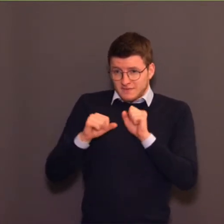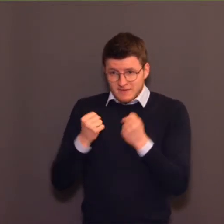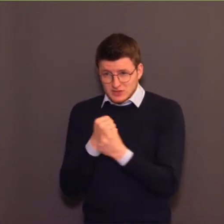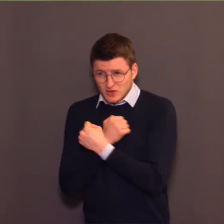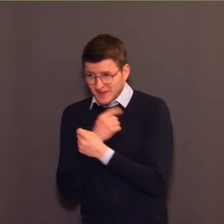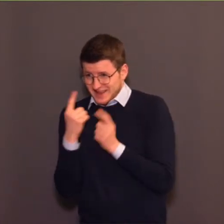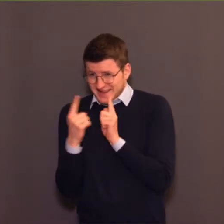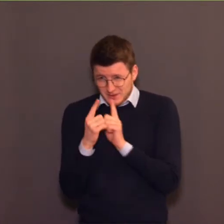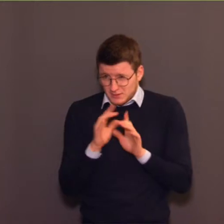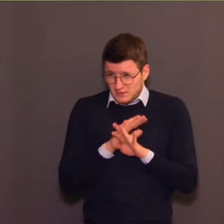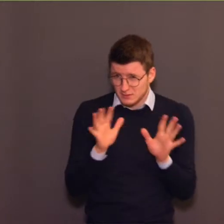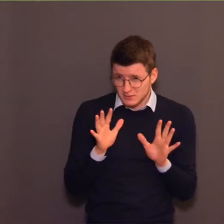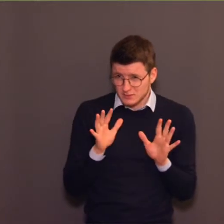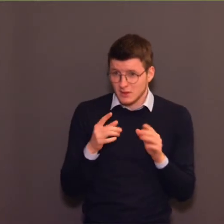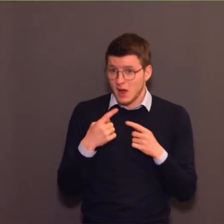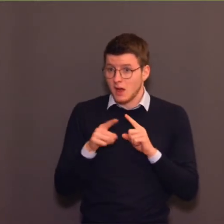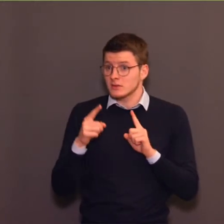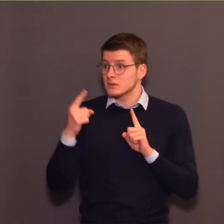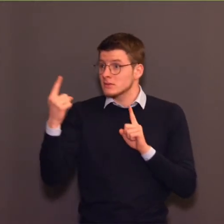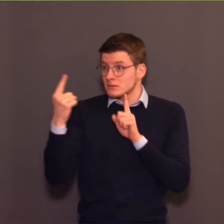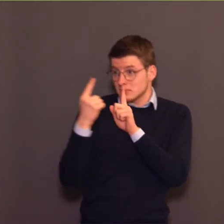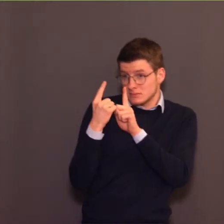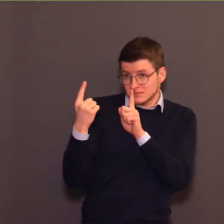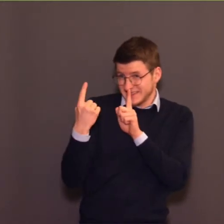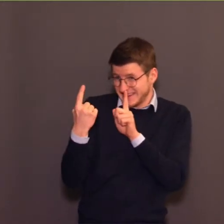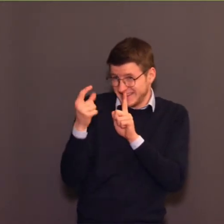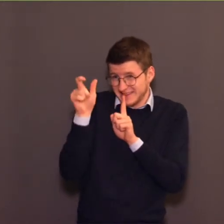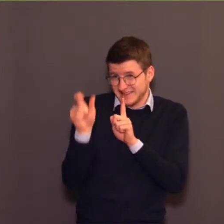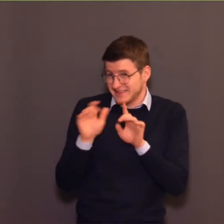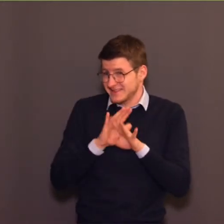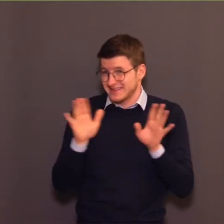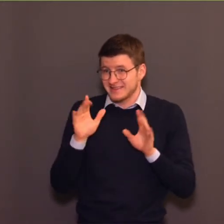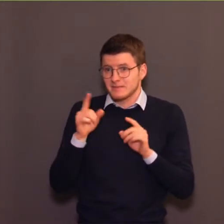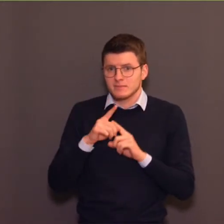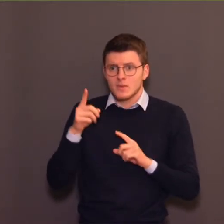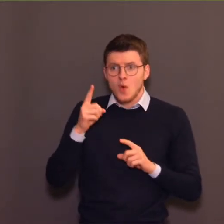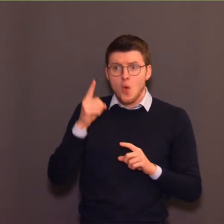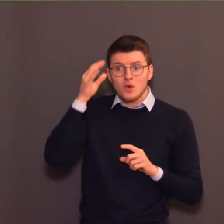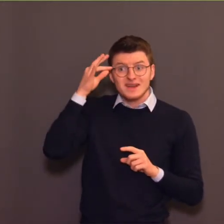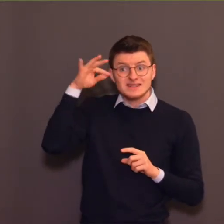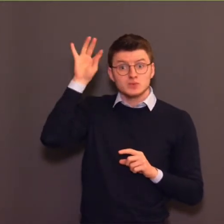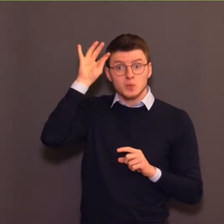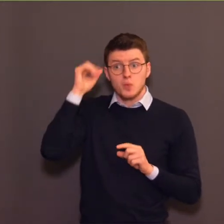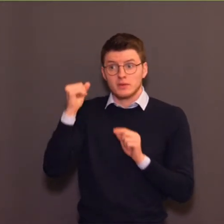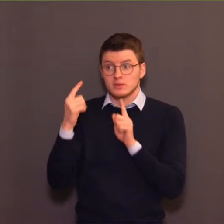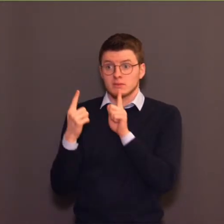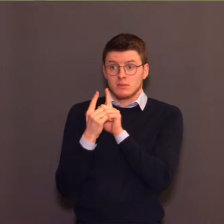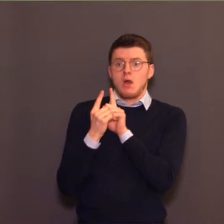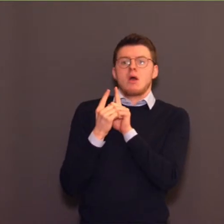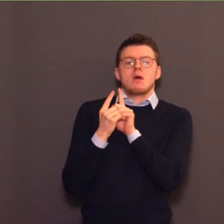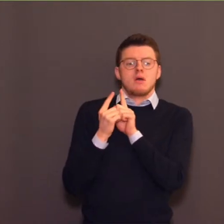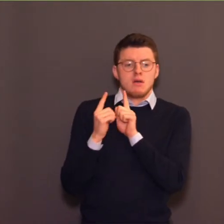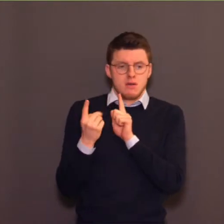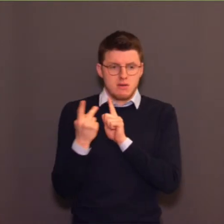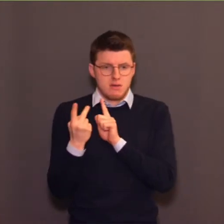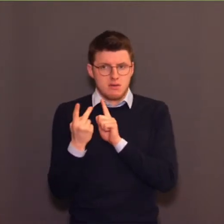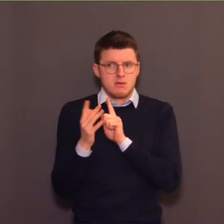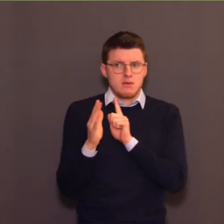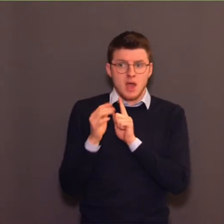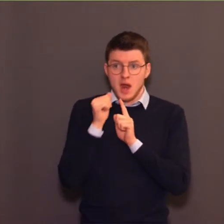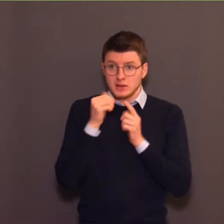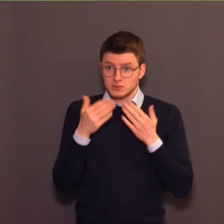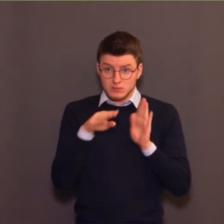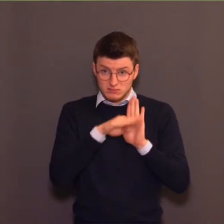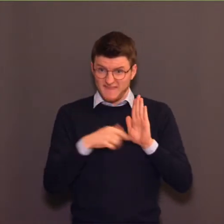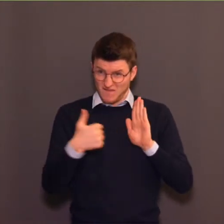huishouden. Dus 1 hoogrisicocontact per persoon. In dit scenario is de kans heel groot dat